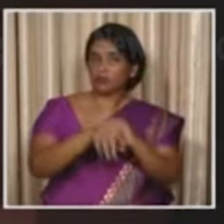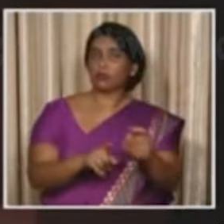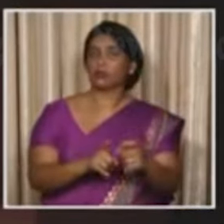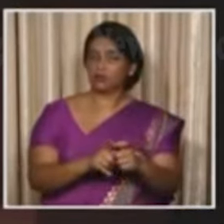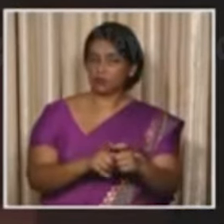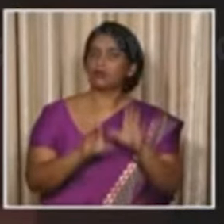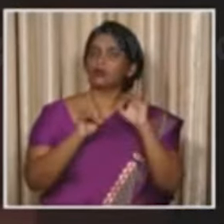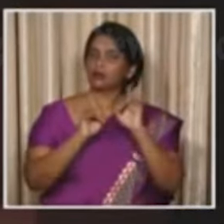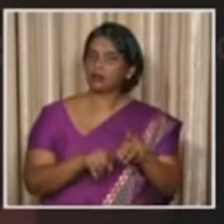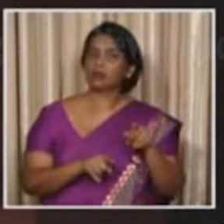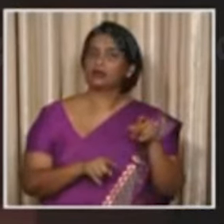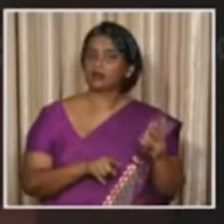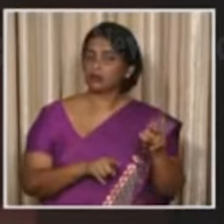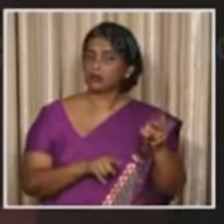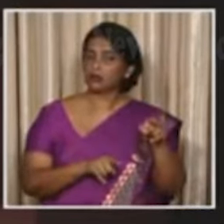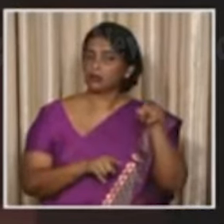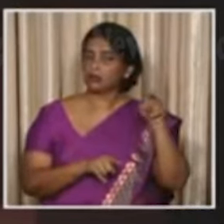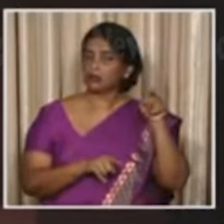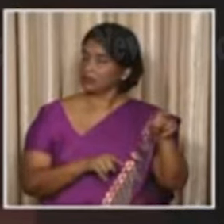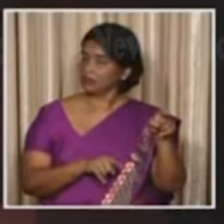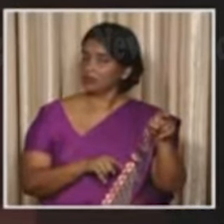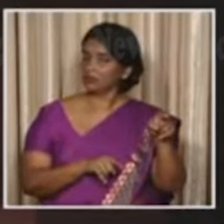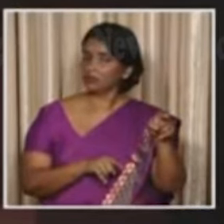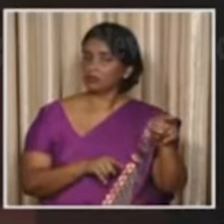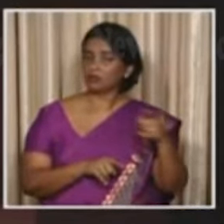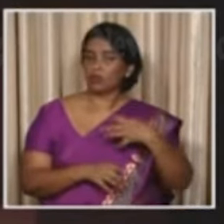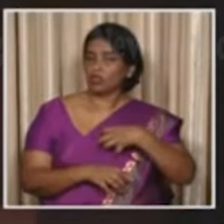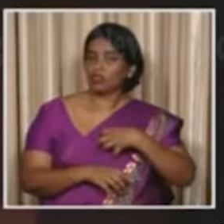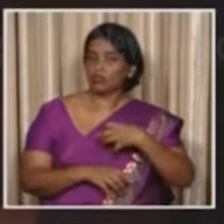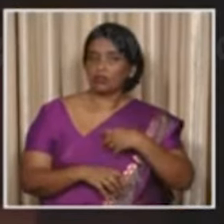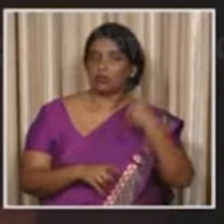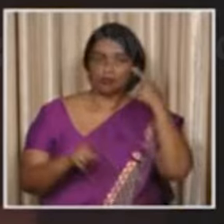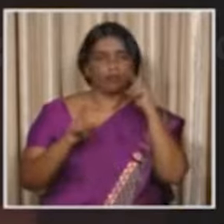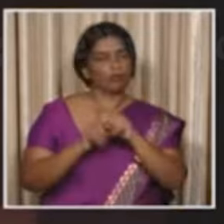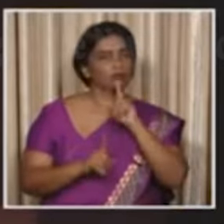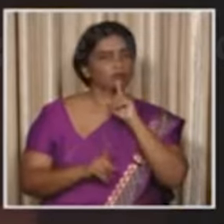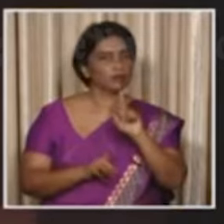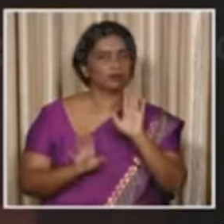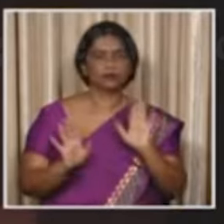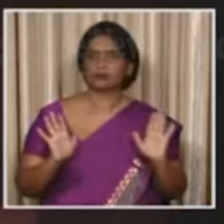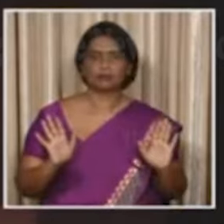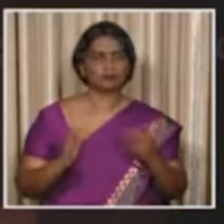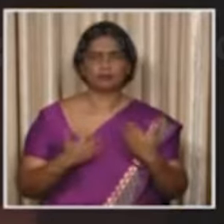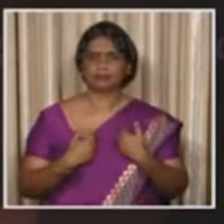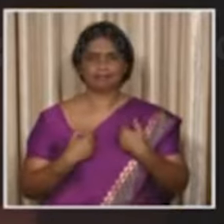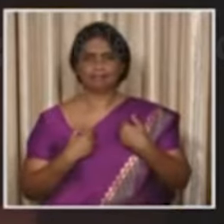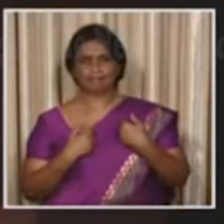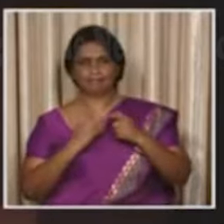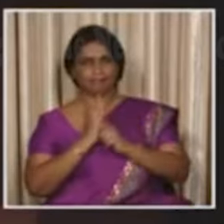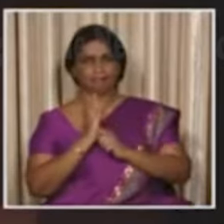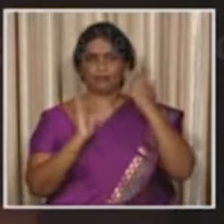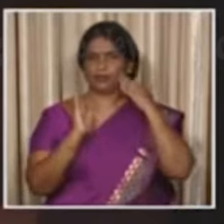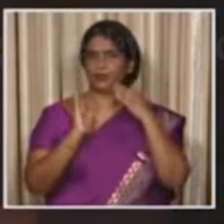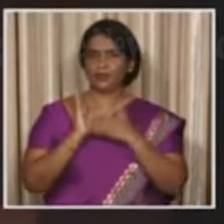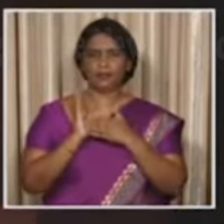අපි ඒ අය ඒ විඳපු දුක වෙනුවෙන් අපි කතා කරලා තියෙනවා. එහෙම නැතුව අපි කවදාවත් පාතාලකරුවන්